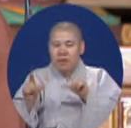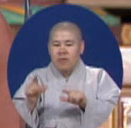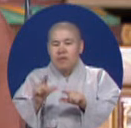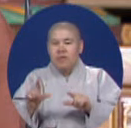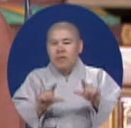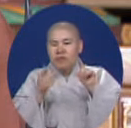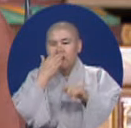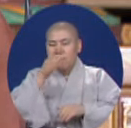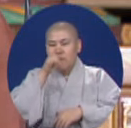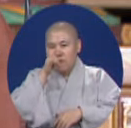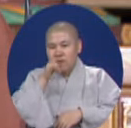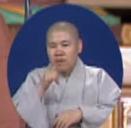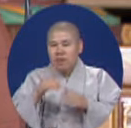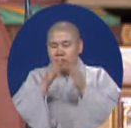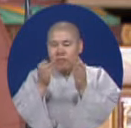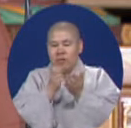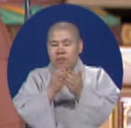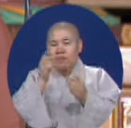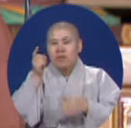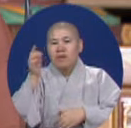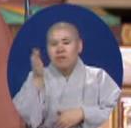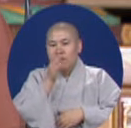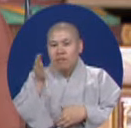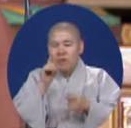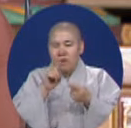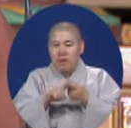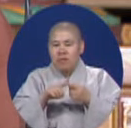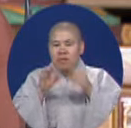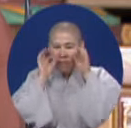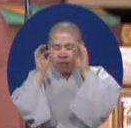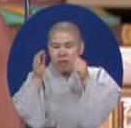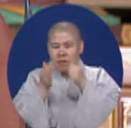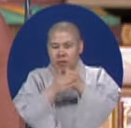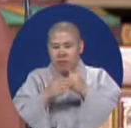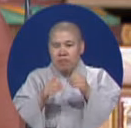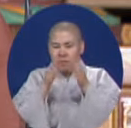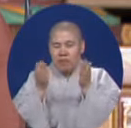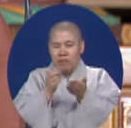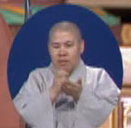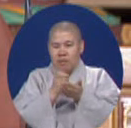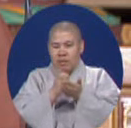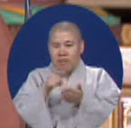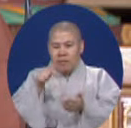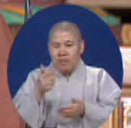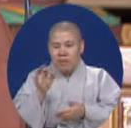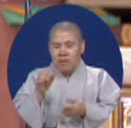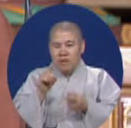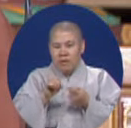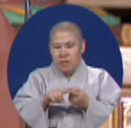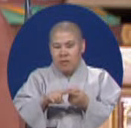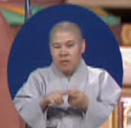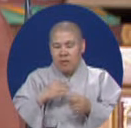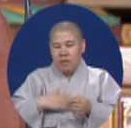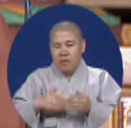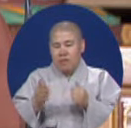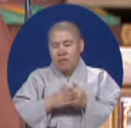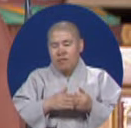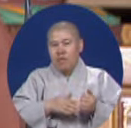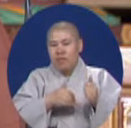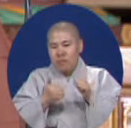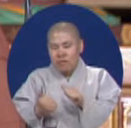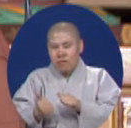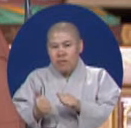때문에. 그러니까 일체법이 공한 상태에서 여러 가지 쓰니까 죽기도 하고 살기도 하고 마음대로